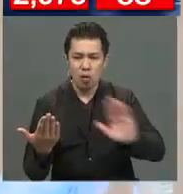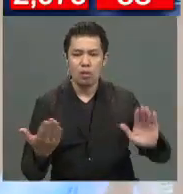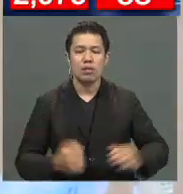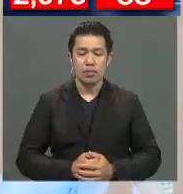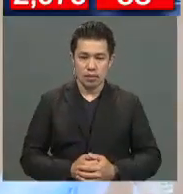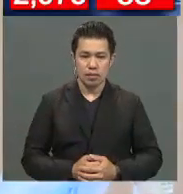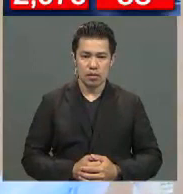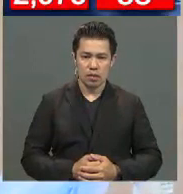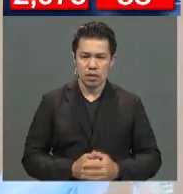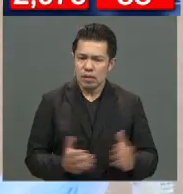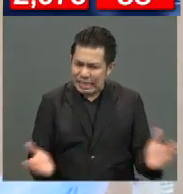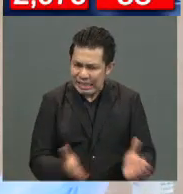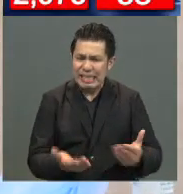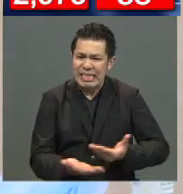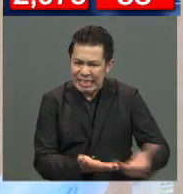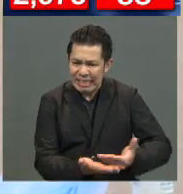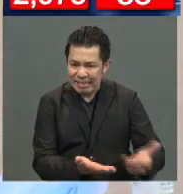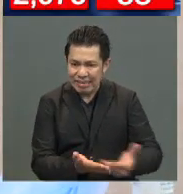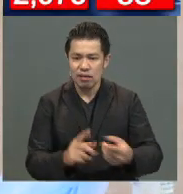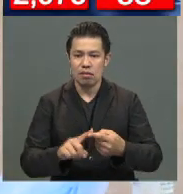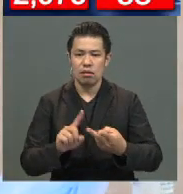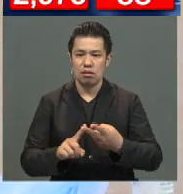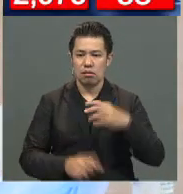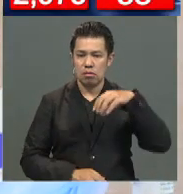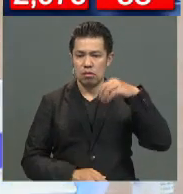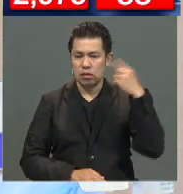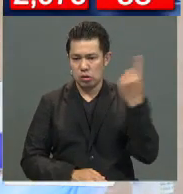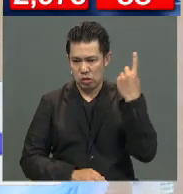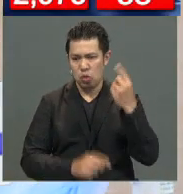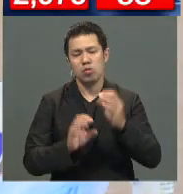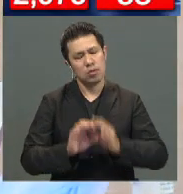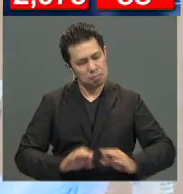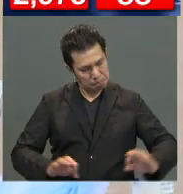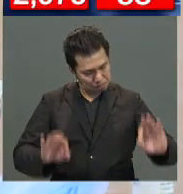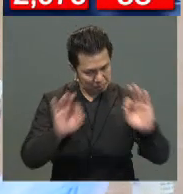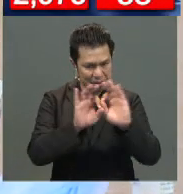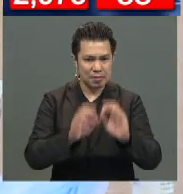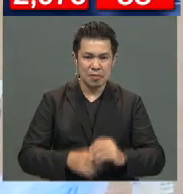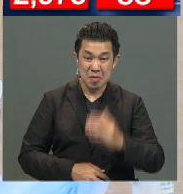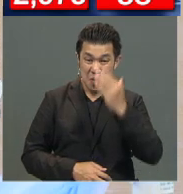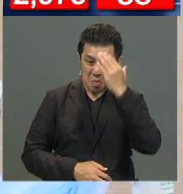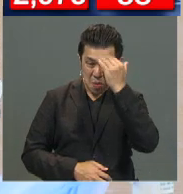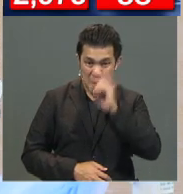การกระตุ้นการบริโภคกับท่องเที่ยวสำคัญมากเพราะโลกอย่